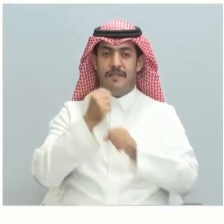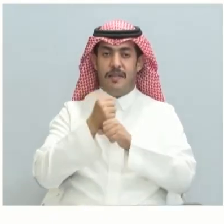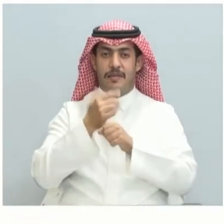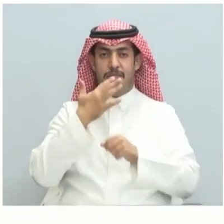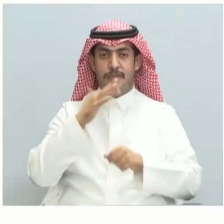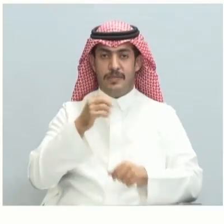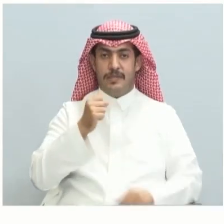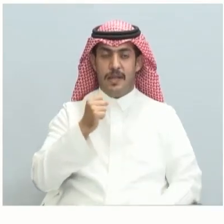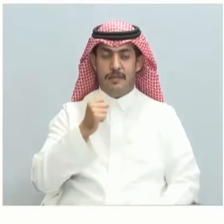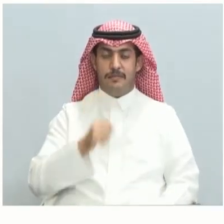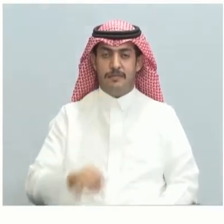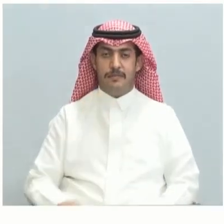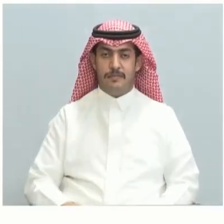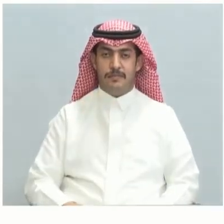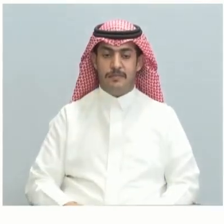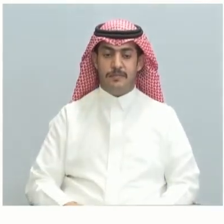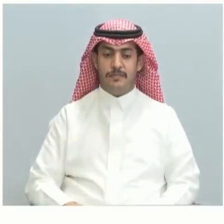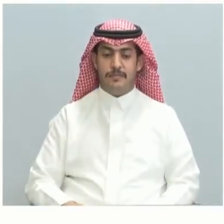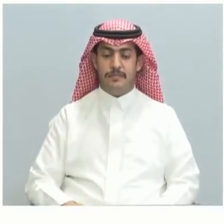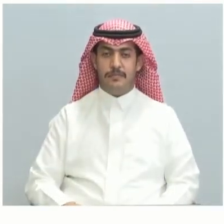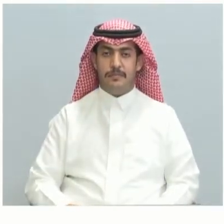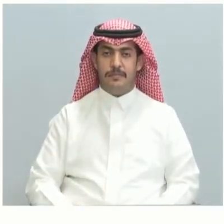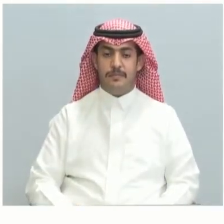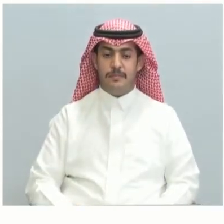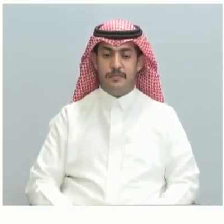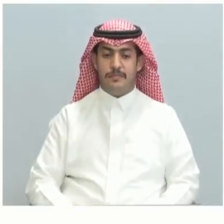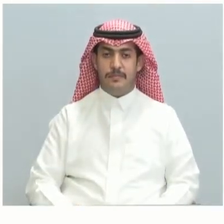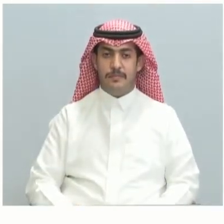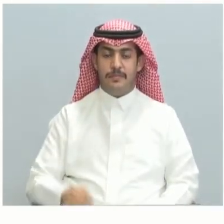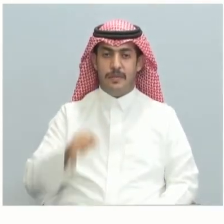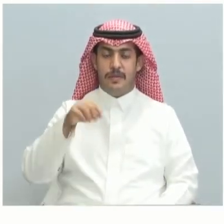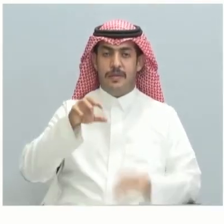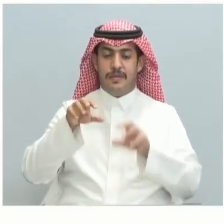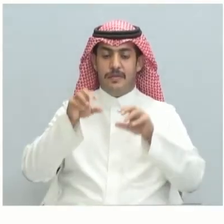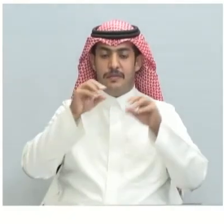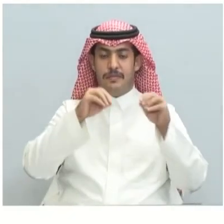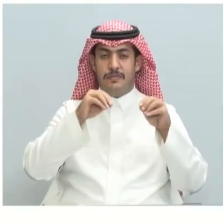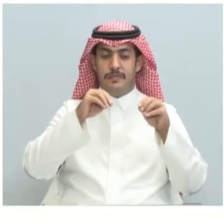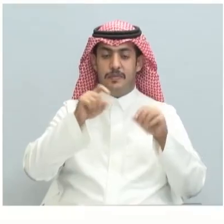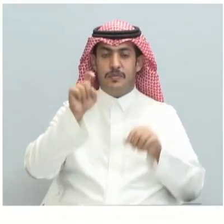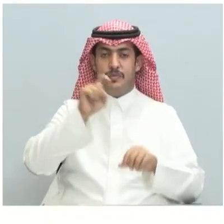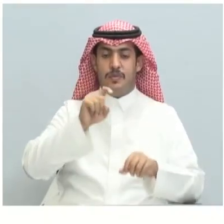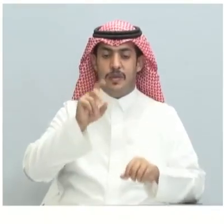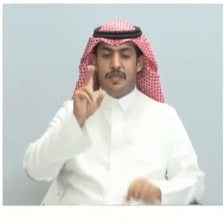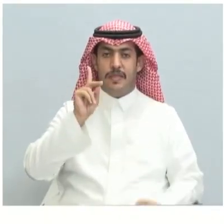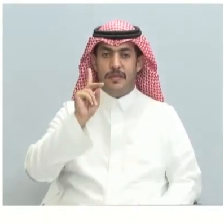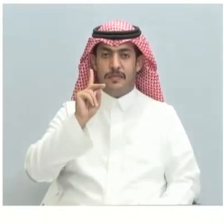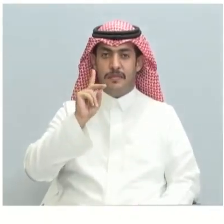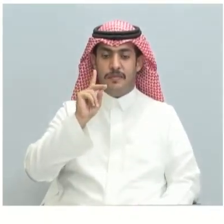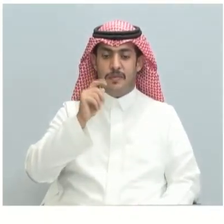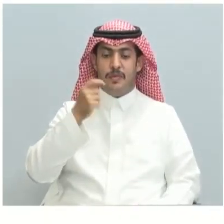سالبه مبدعين بارك الله فيكم اذا انا الان ننتقل وياكم الى السؤال التالي